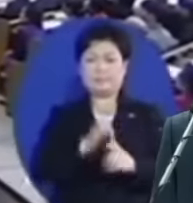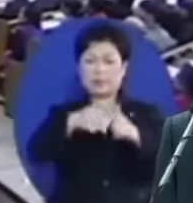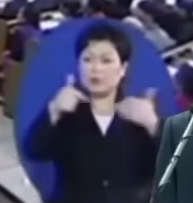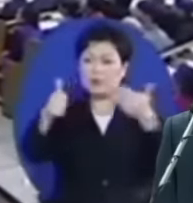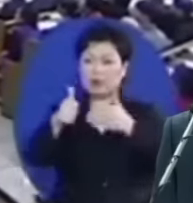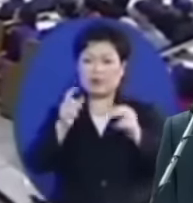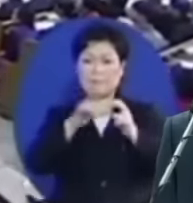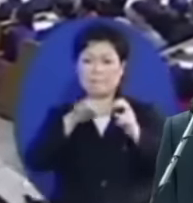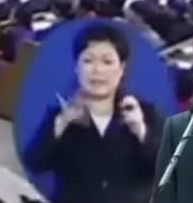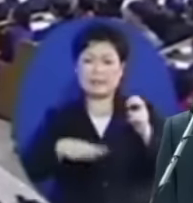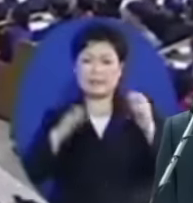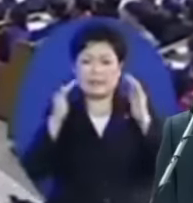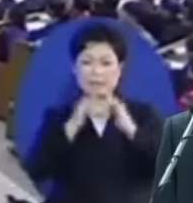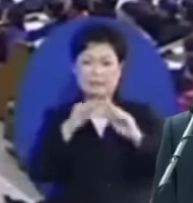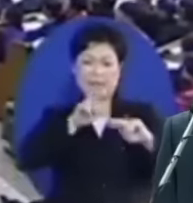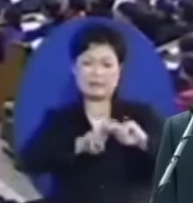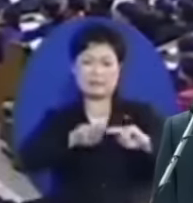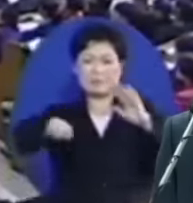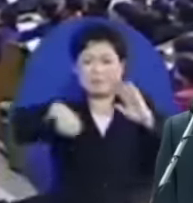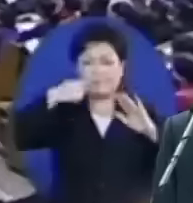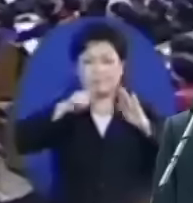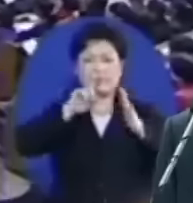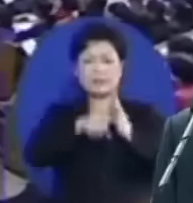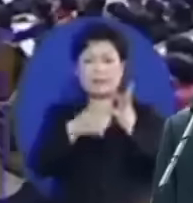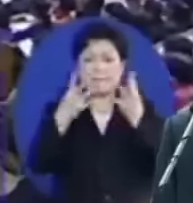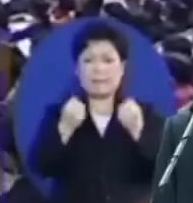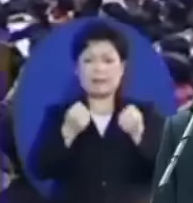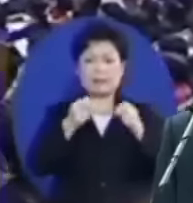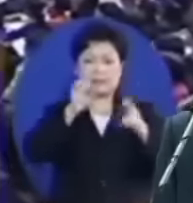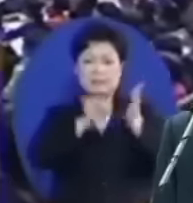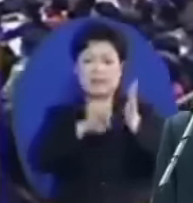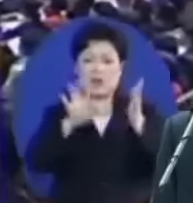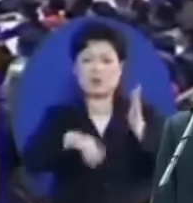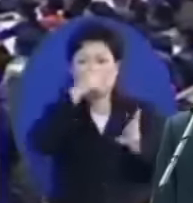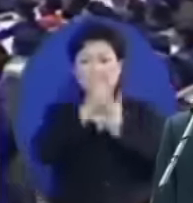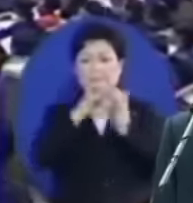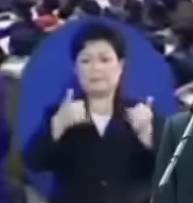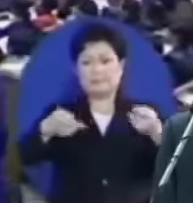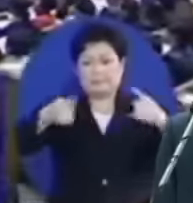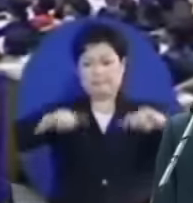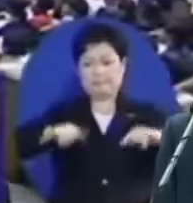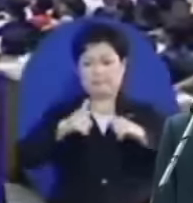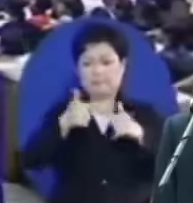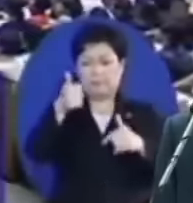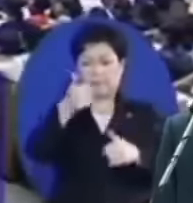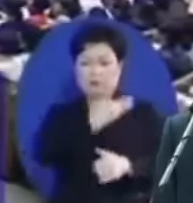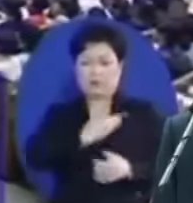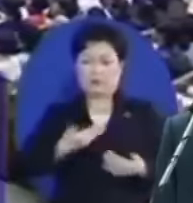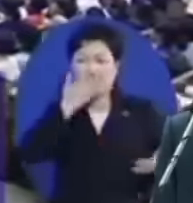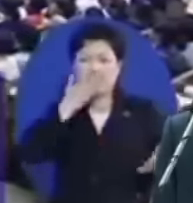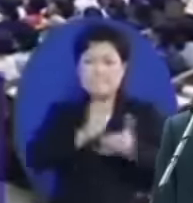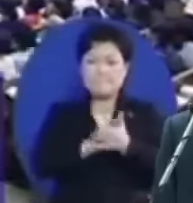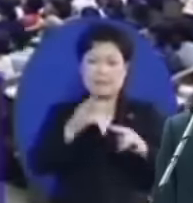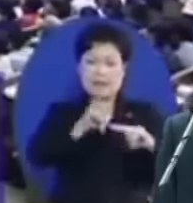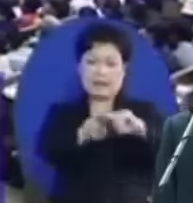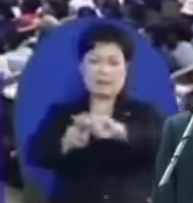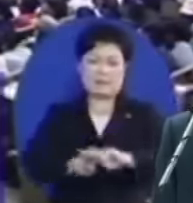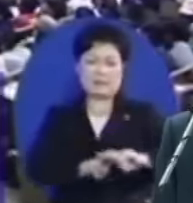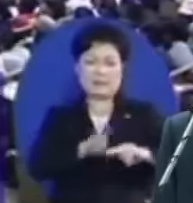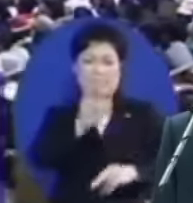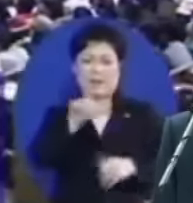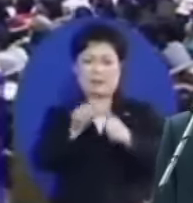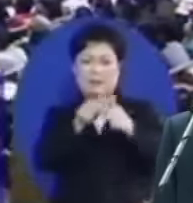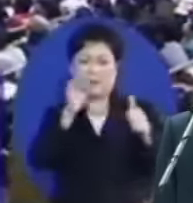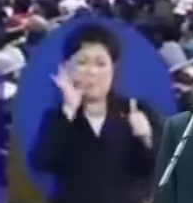예수께서 마태의 집에 앉아 음식을 잡수실 때 많은 세리와 죄인들이 와서 예수와 그의 제자들과 함께 앉았더니 바리새인들이 보고